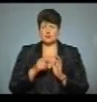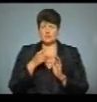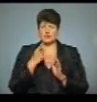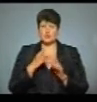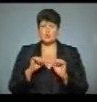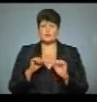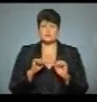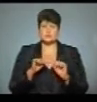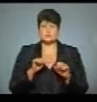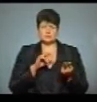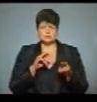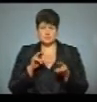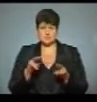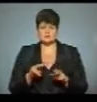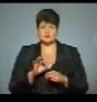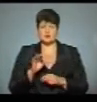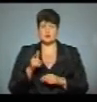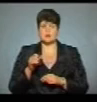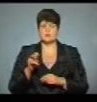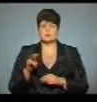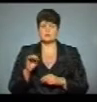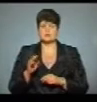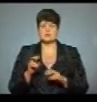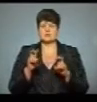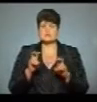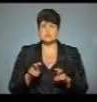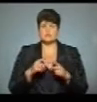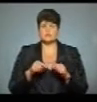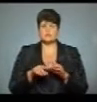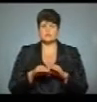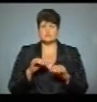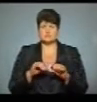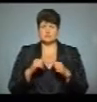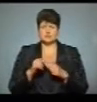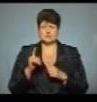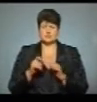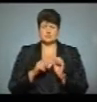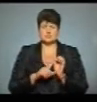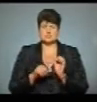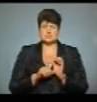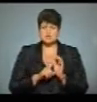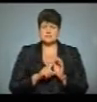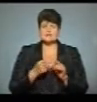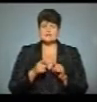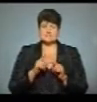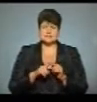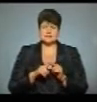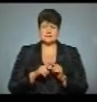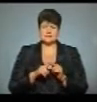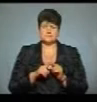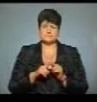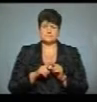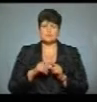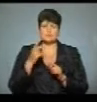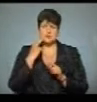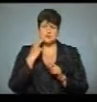координаторка спостереження «Опори» Ольга Галушка. На засіданні окружної виборчої комісії номер 166, нагадаю, це безперервне